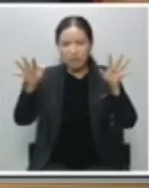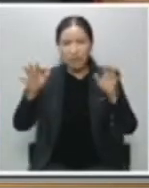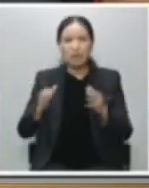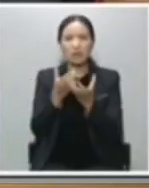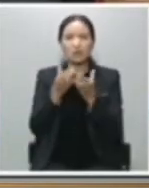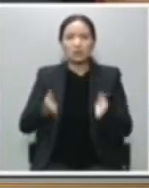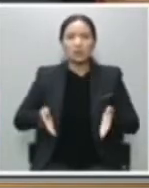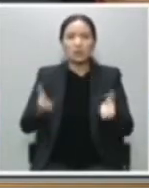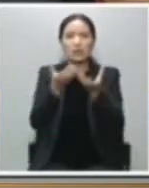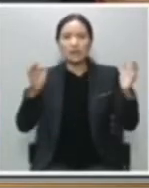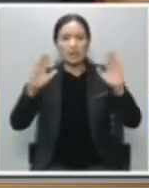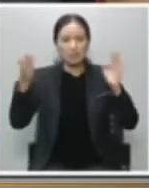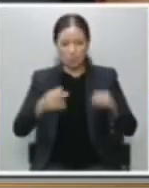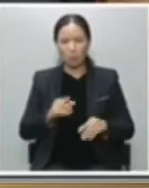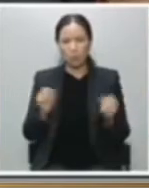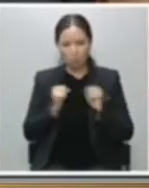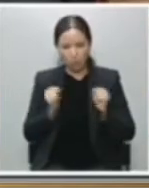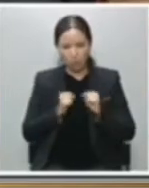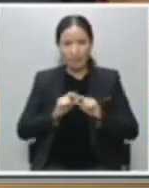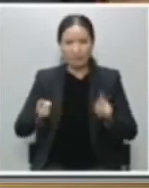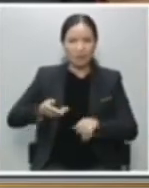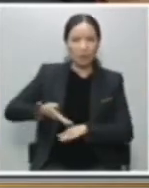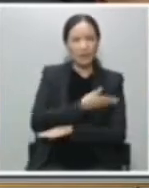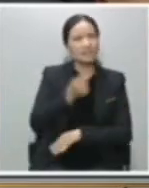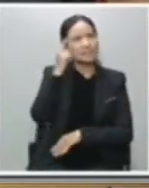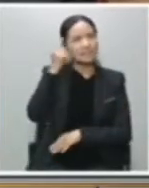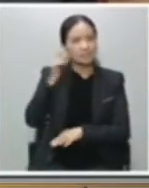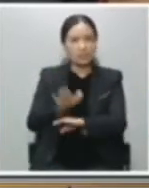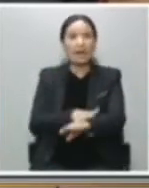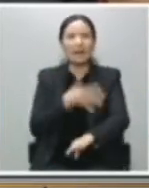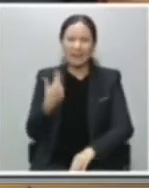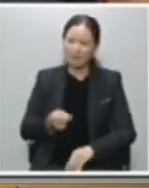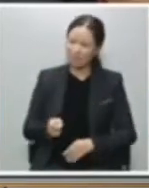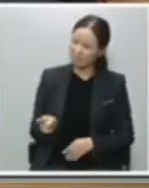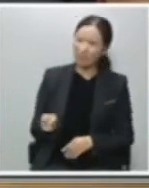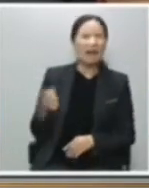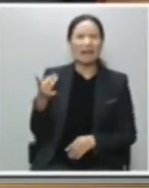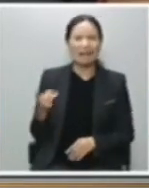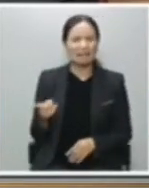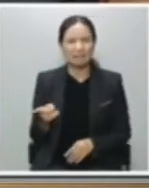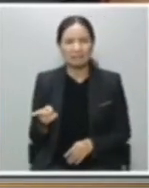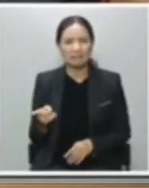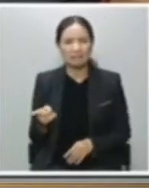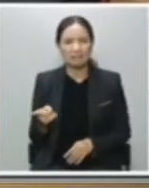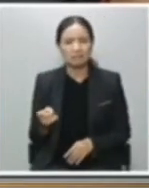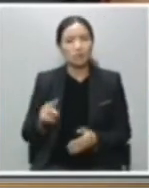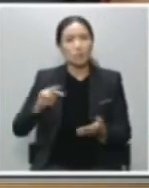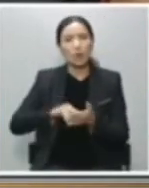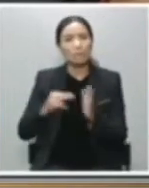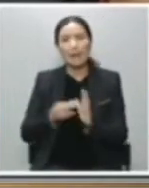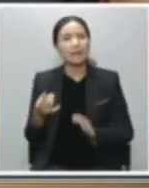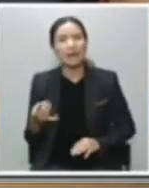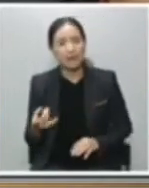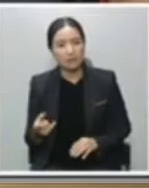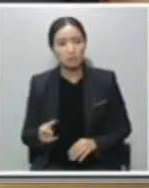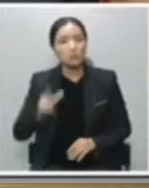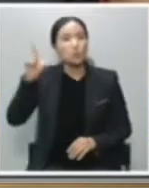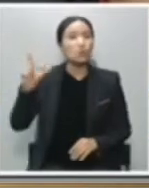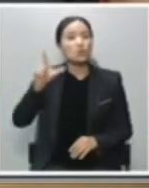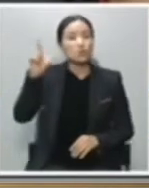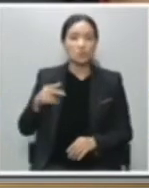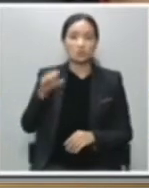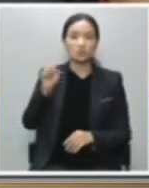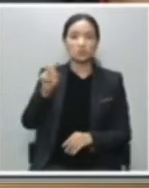เพราะอีกเที่ยวหนึ่งท่านบอกว่าคิดกันไว้นานแล้วมันคืออะไรมันแปลว่าอะไรส่วนลุงสนธิ